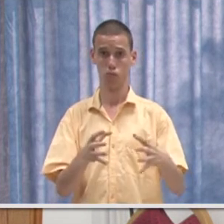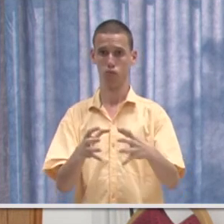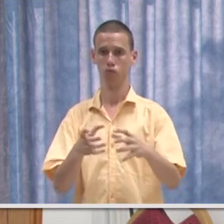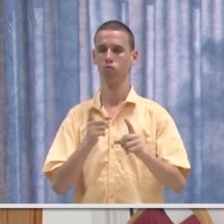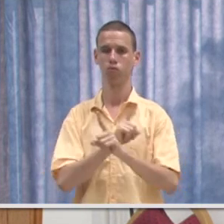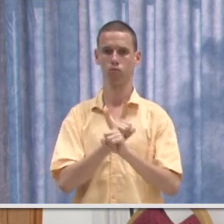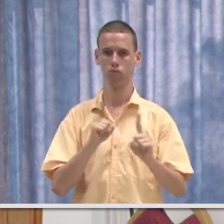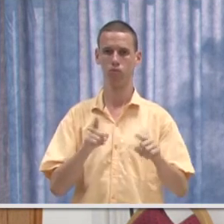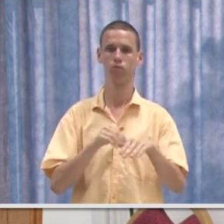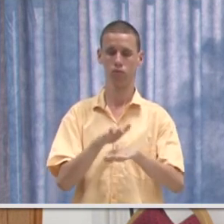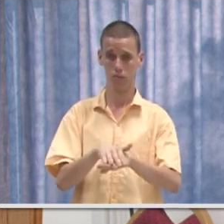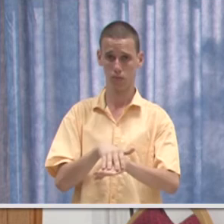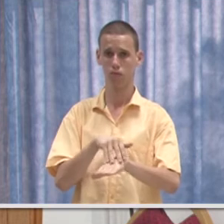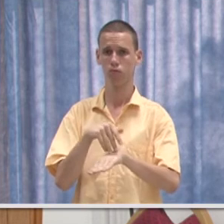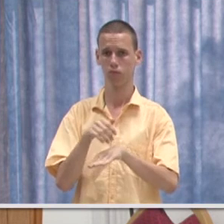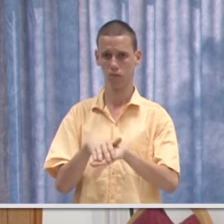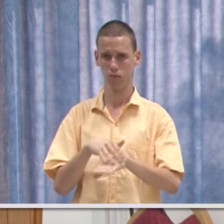t'as causé t'as besoin de paperwork pour faire